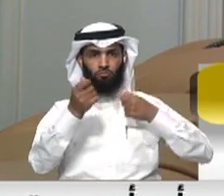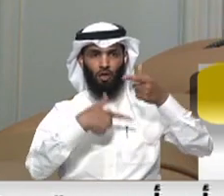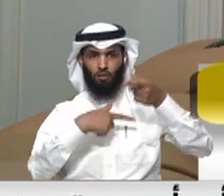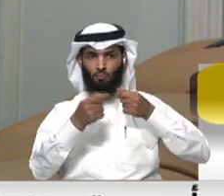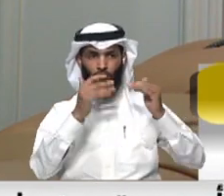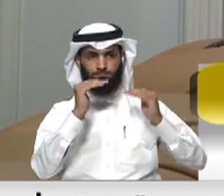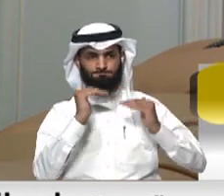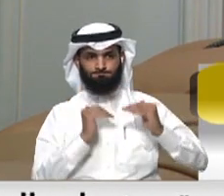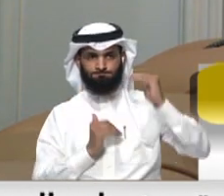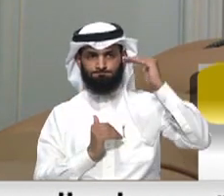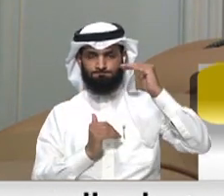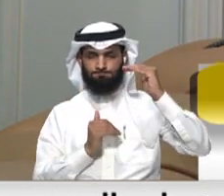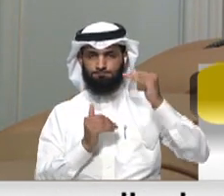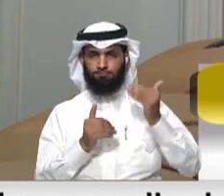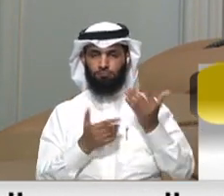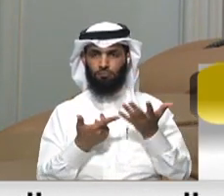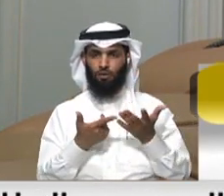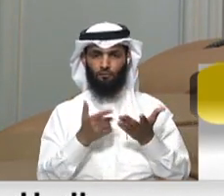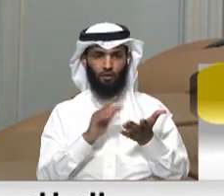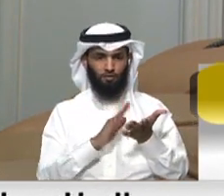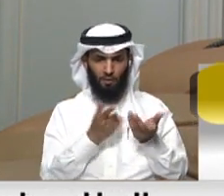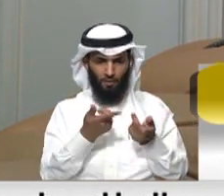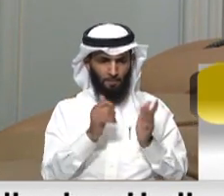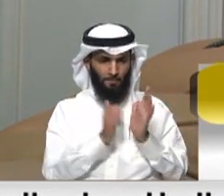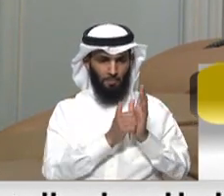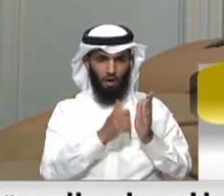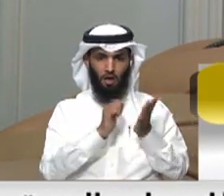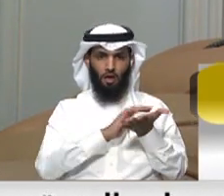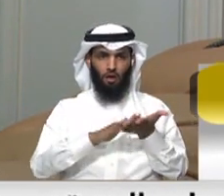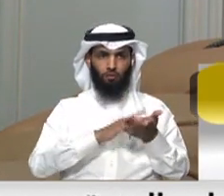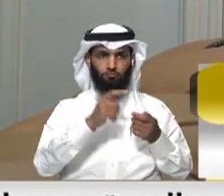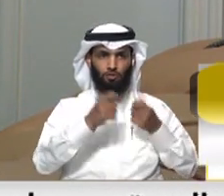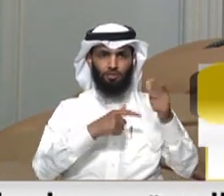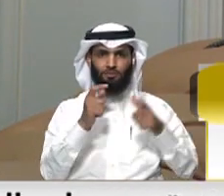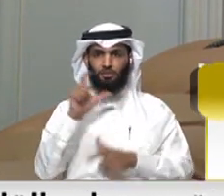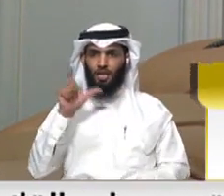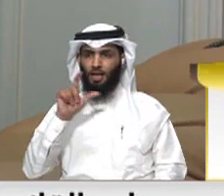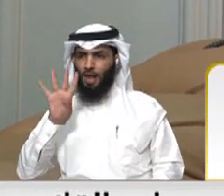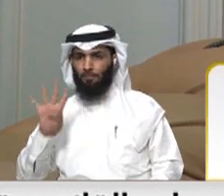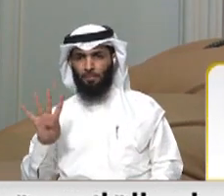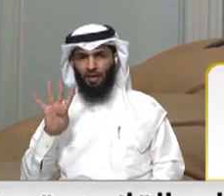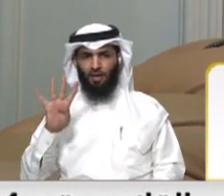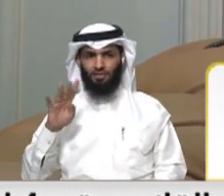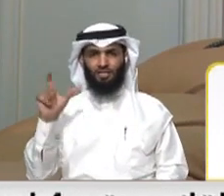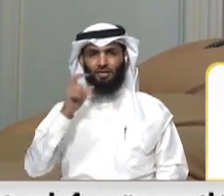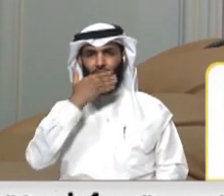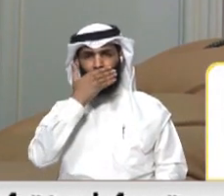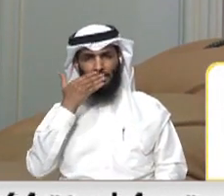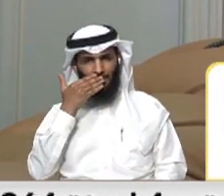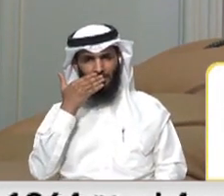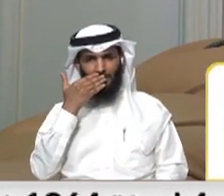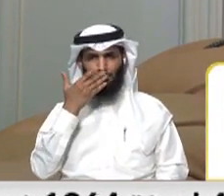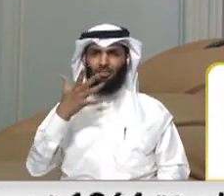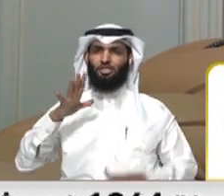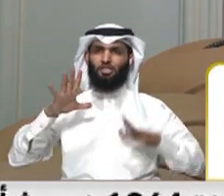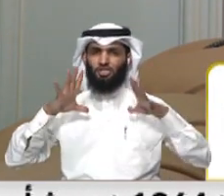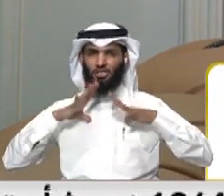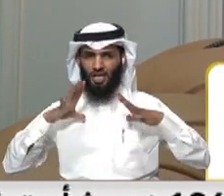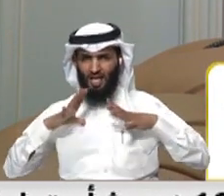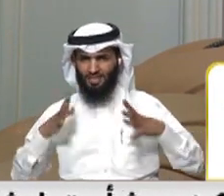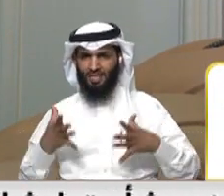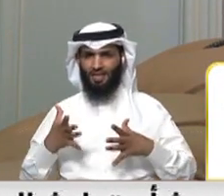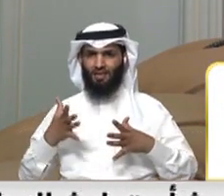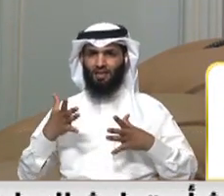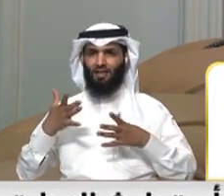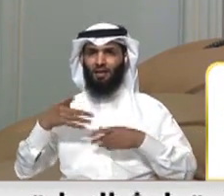طبعا قيمه الخاصه في هذه الصفقات لان احنا هايين من شهر اربعه اللي هو كان في عندنا شهر رمضان مبارك وبعدها عندنا اجازه العيد فمن الطبيعي